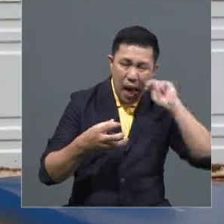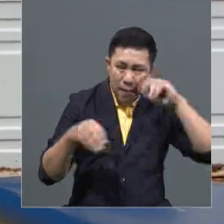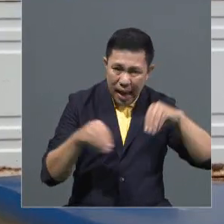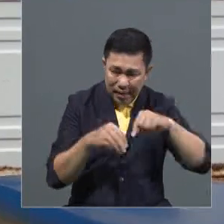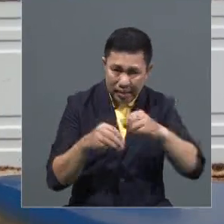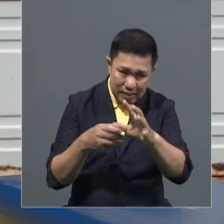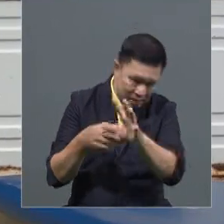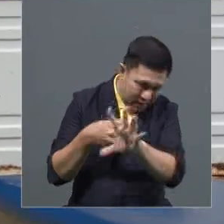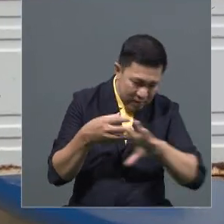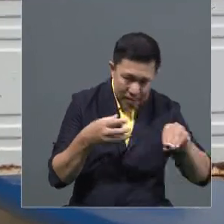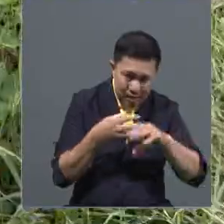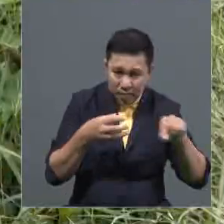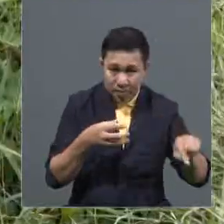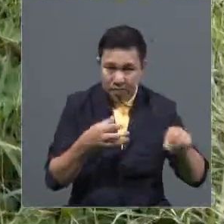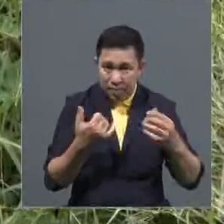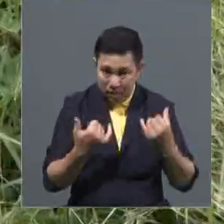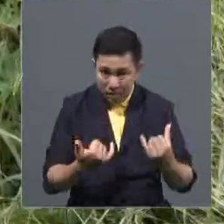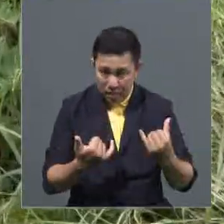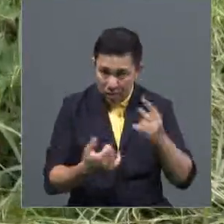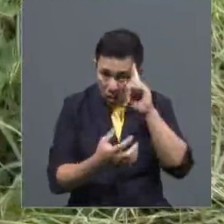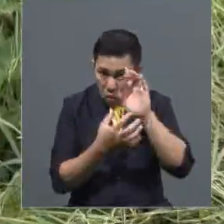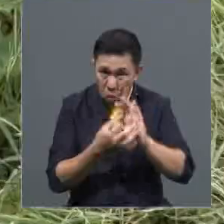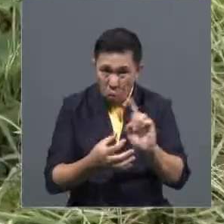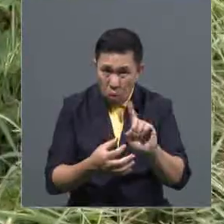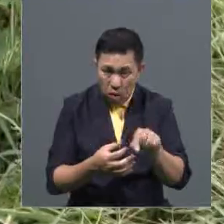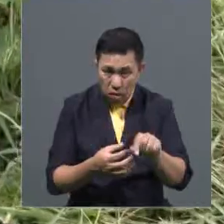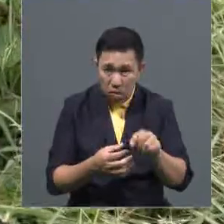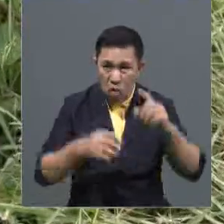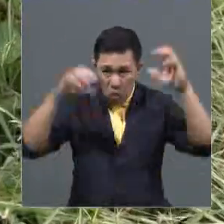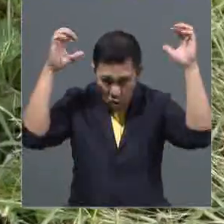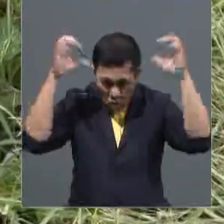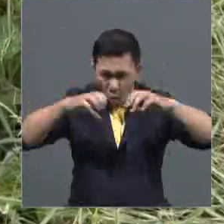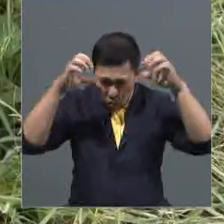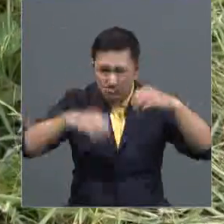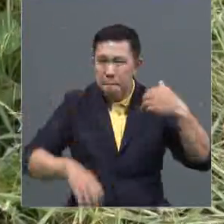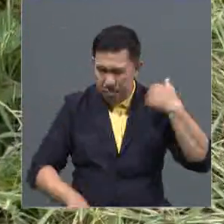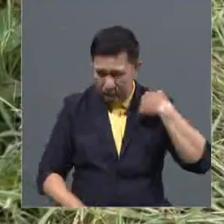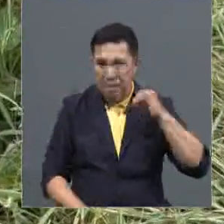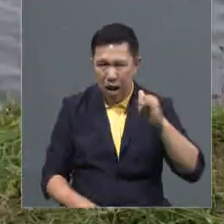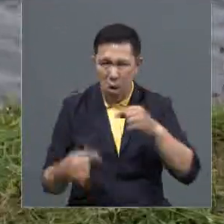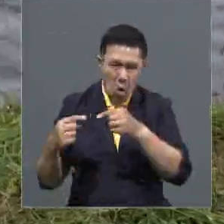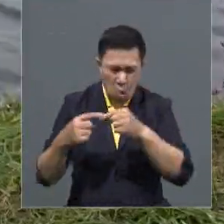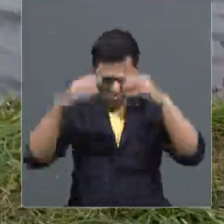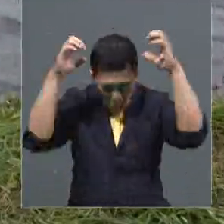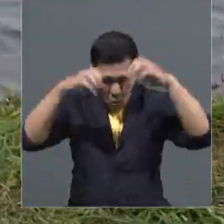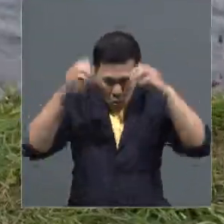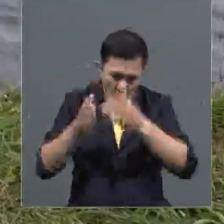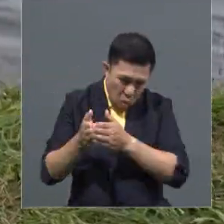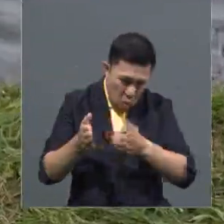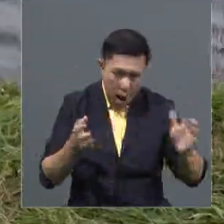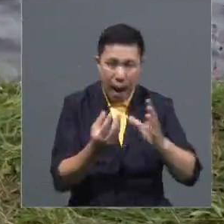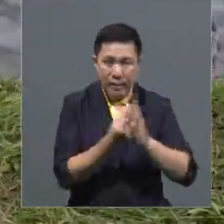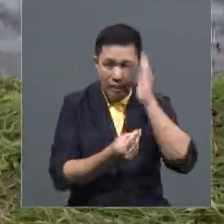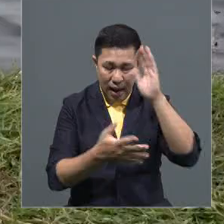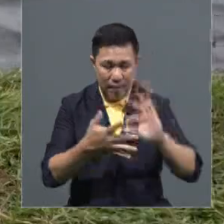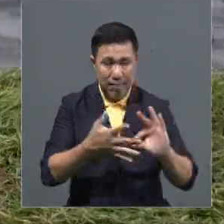เคียงให้ได้มากที่สุดซึ่งตอนเนี้ยที่น่าห่วงเพราะว่ายังคงมีฝนที่คาดว่าจะตกอีกต่อเนื่องไปจนถึงกลางสัปดาห์หน้า